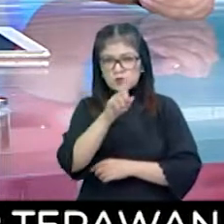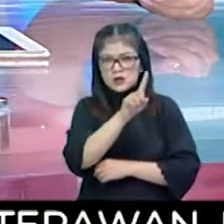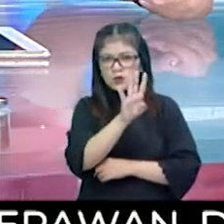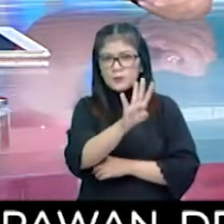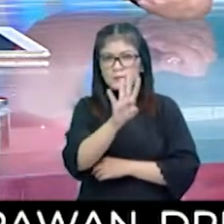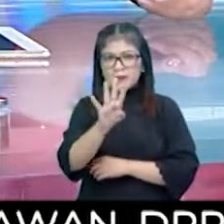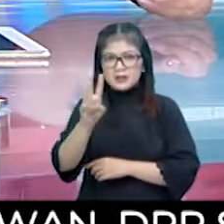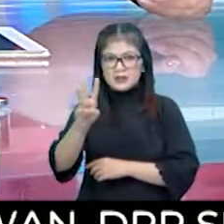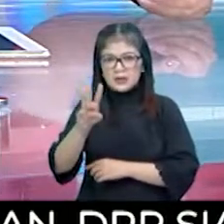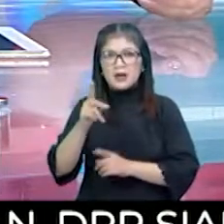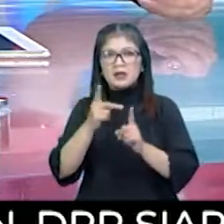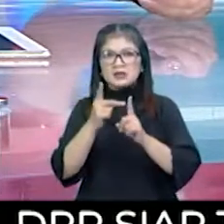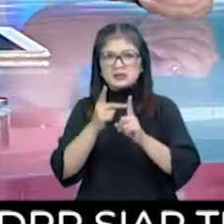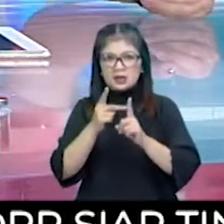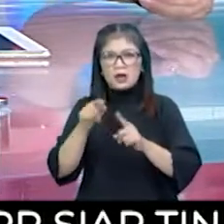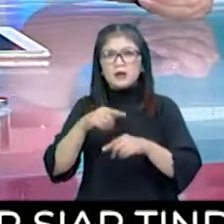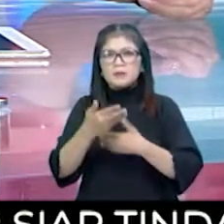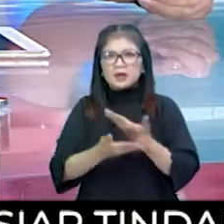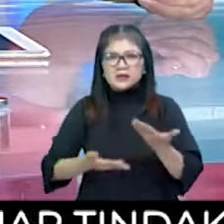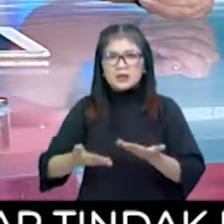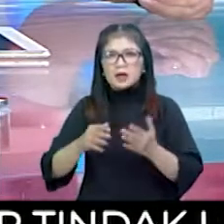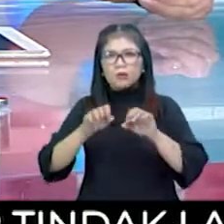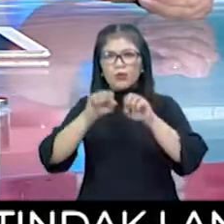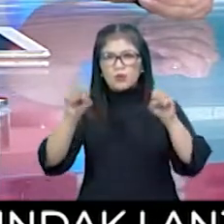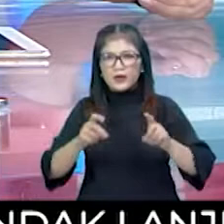metode hisab Qomariyah Naksabandiyah.